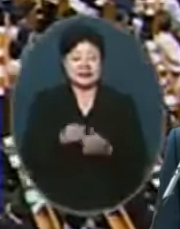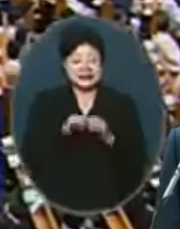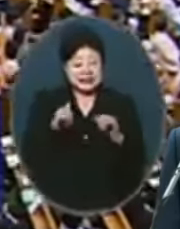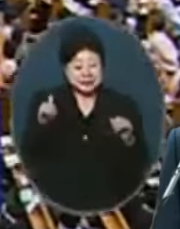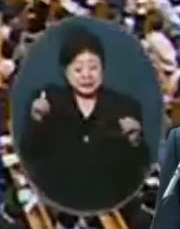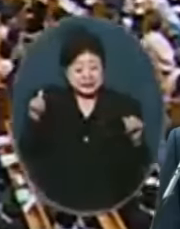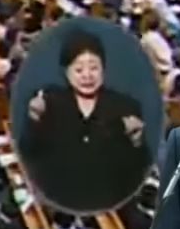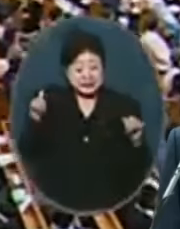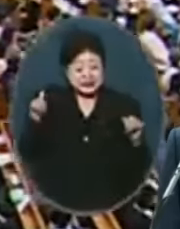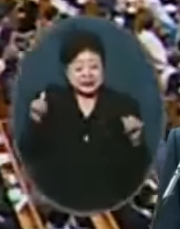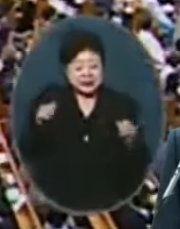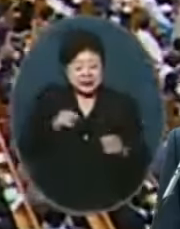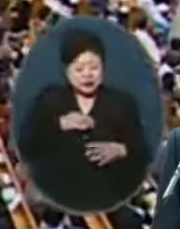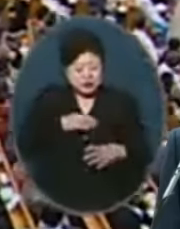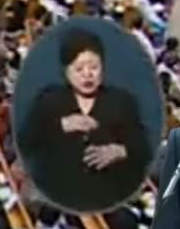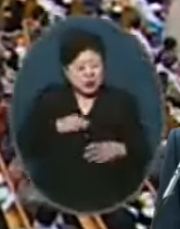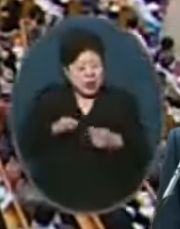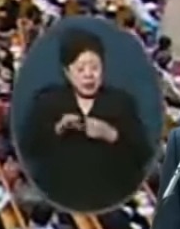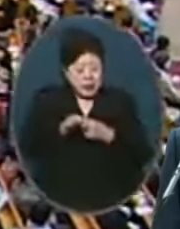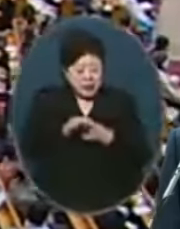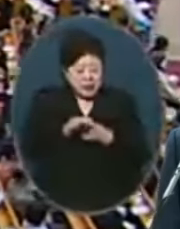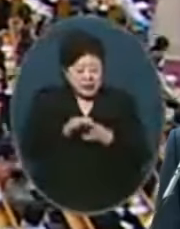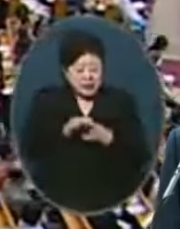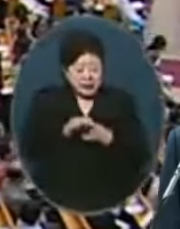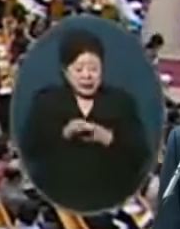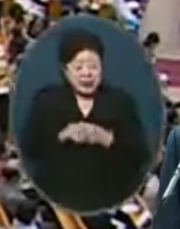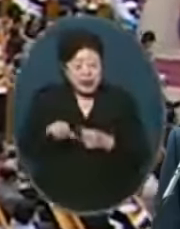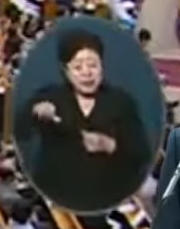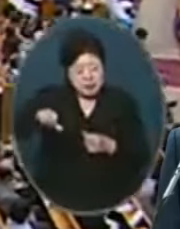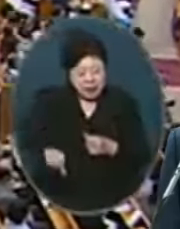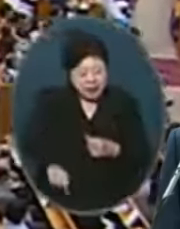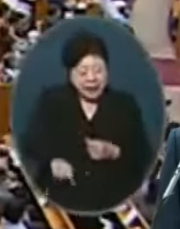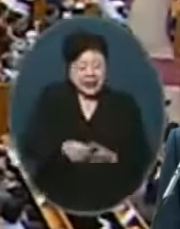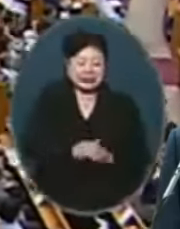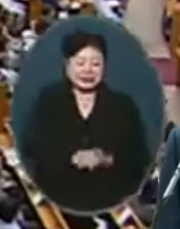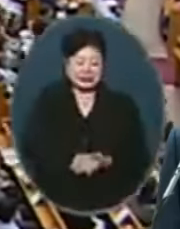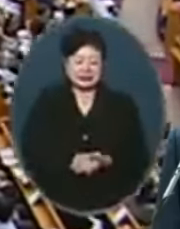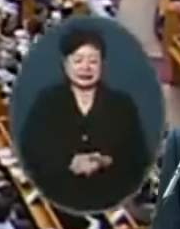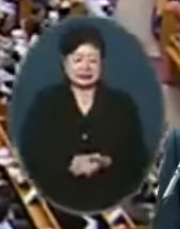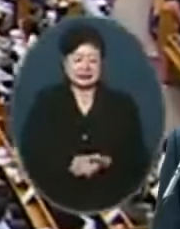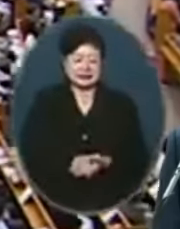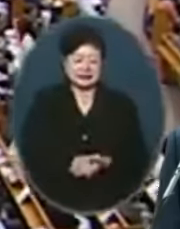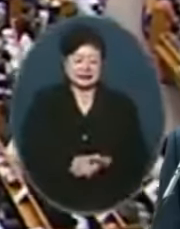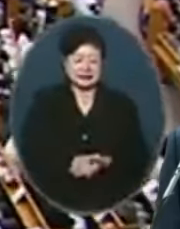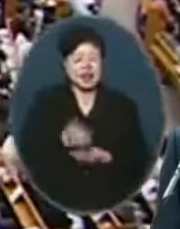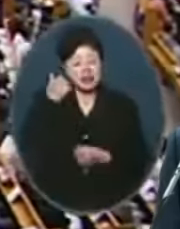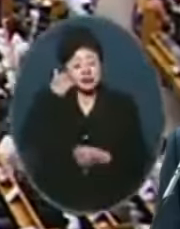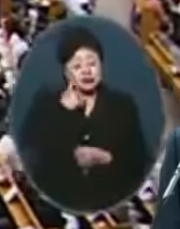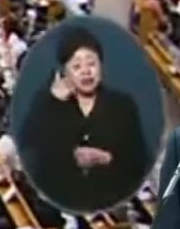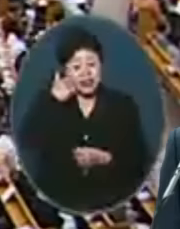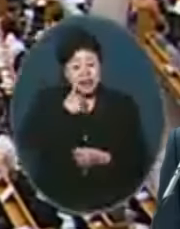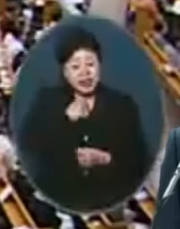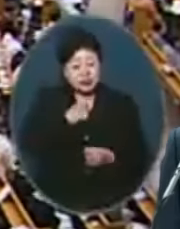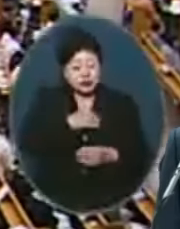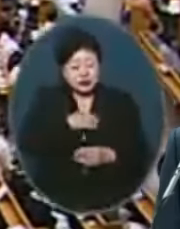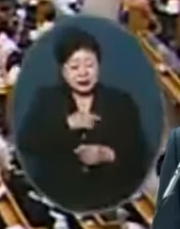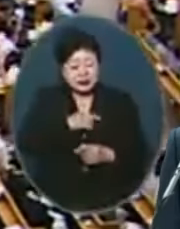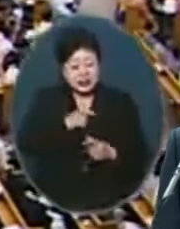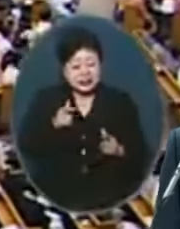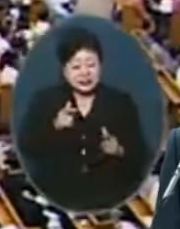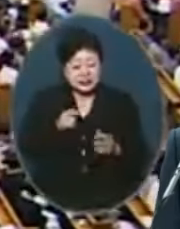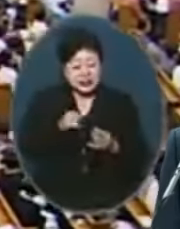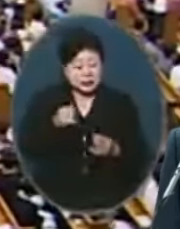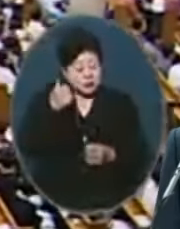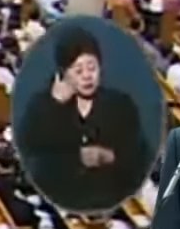사람을 두려워하면 패배한 것입니다. 누가 두려워하지 않을 수